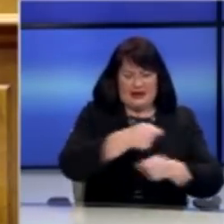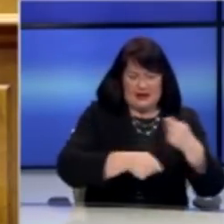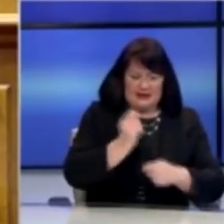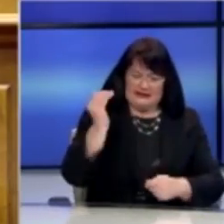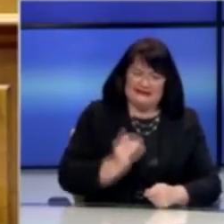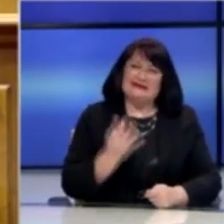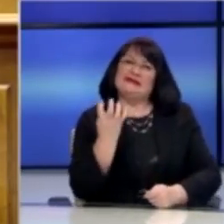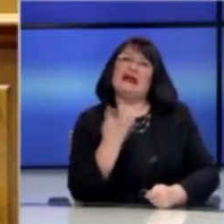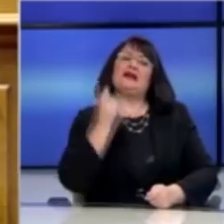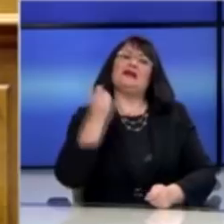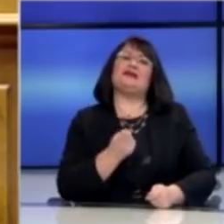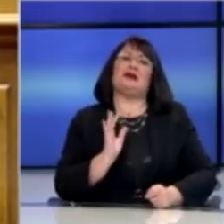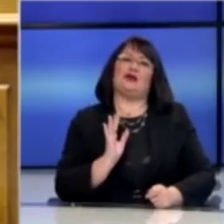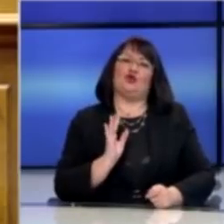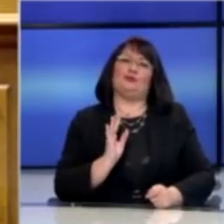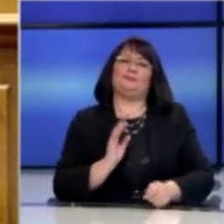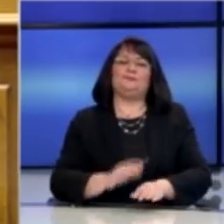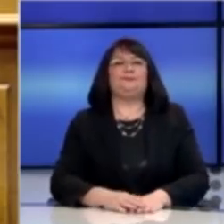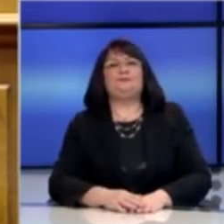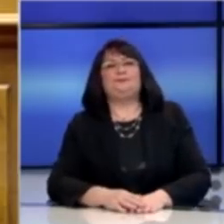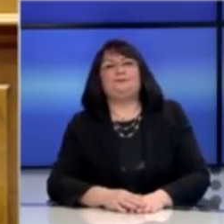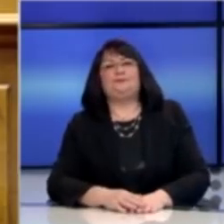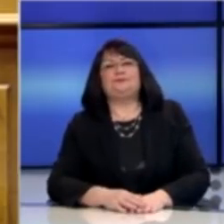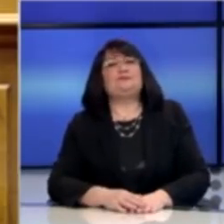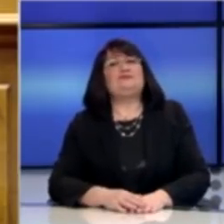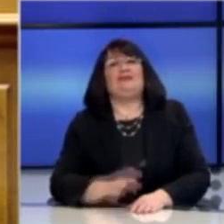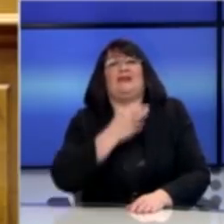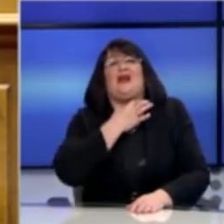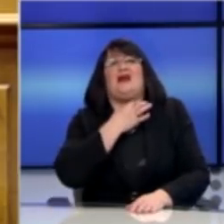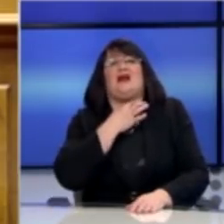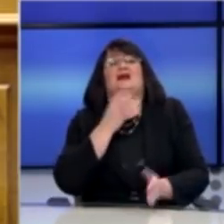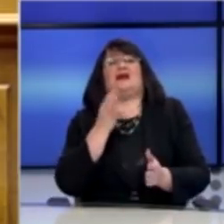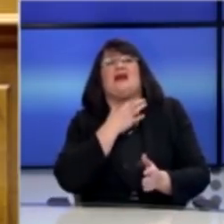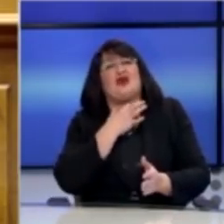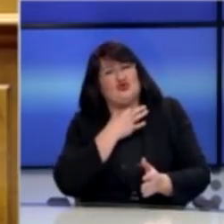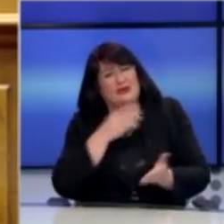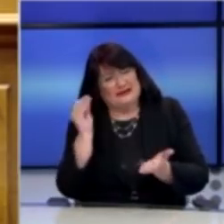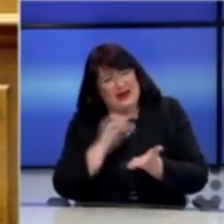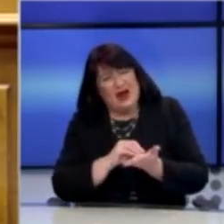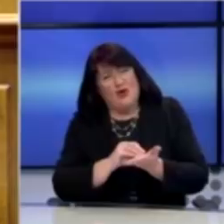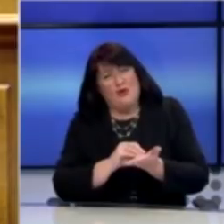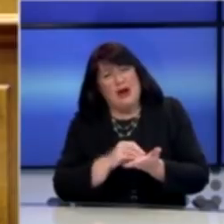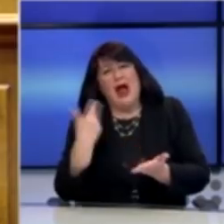εμφανίζεται μειωμένη κατά 40%. Τι χρειάν άλλων μαρτύρων έχουμε για να δείξουμε τον αντιλαϊκό χαρακτήρα